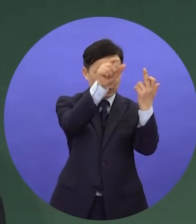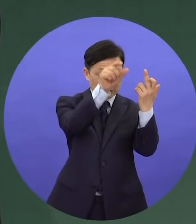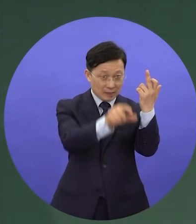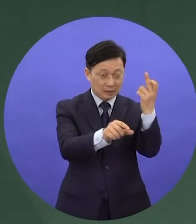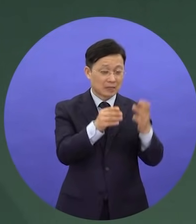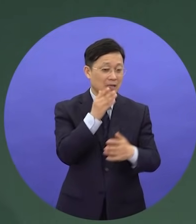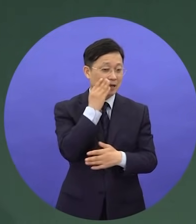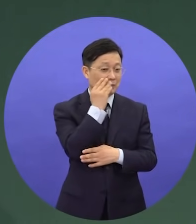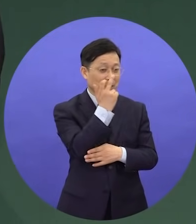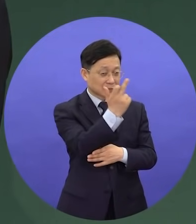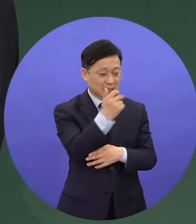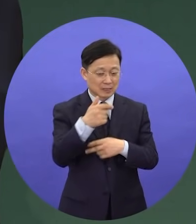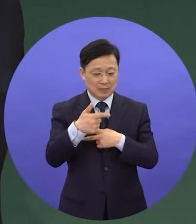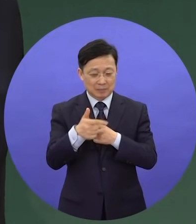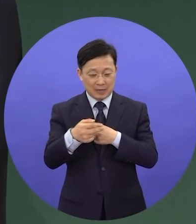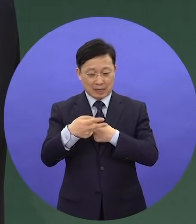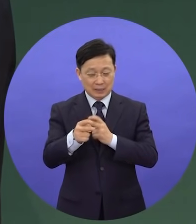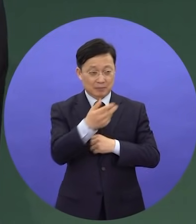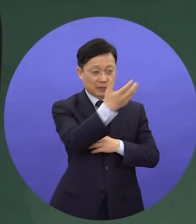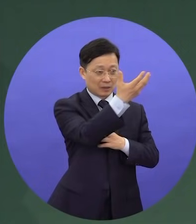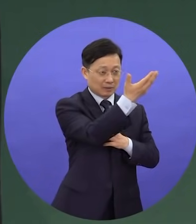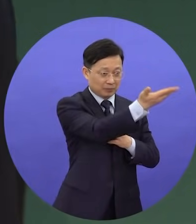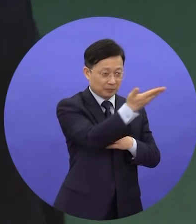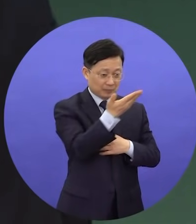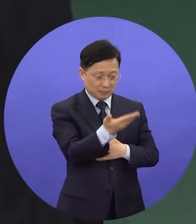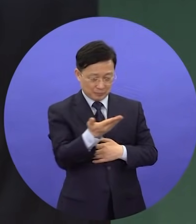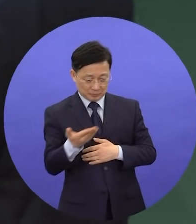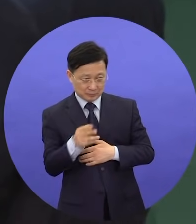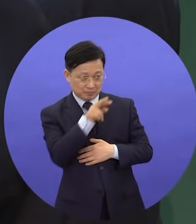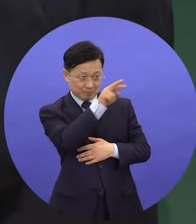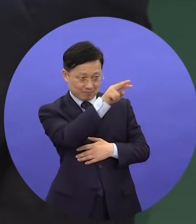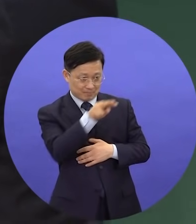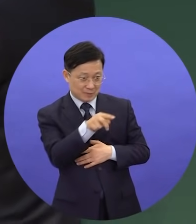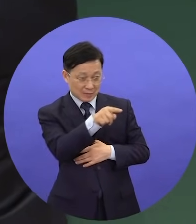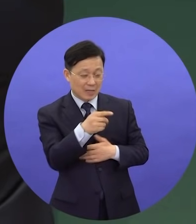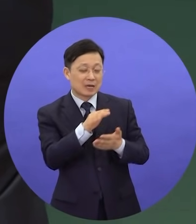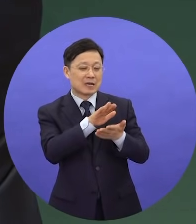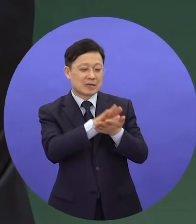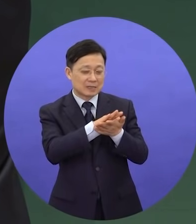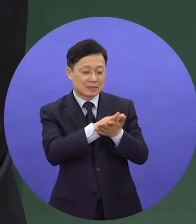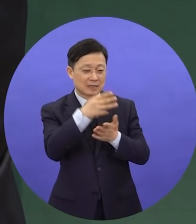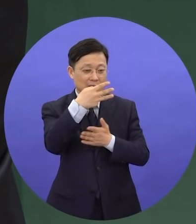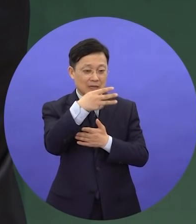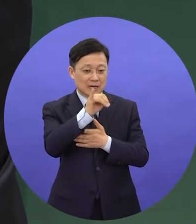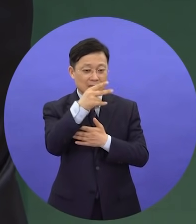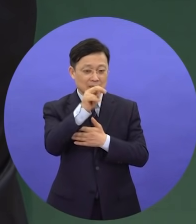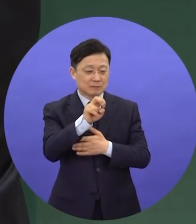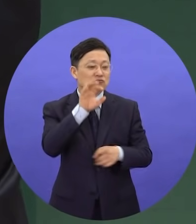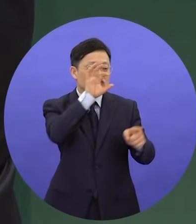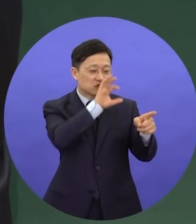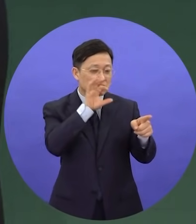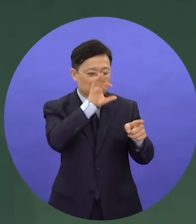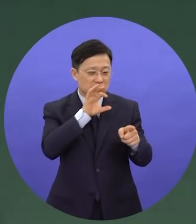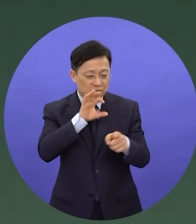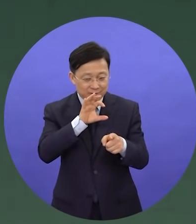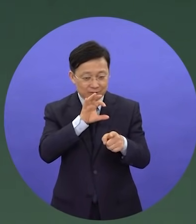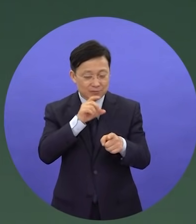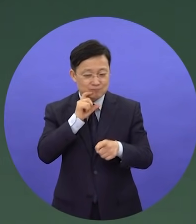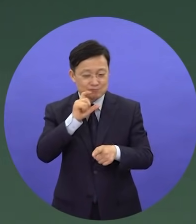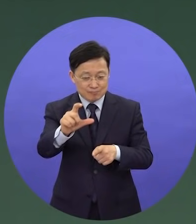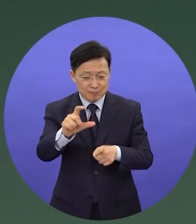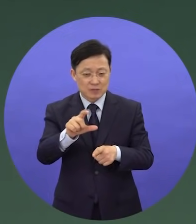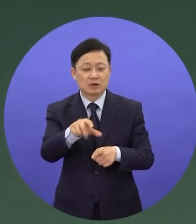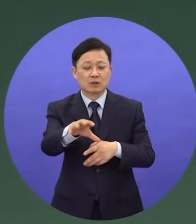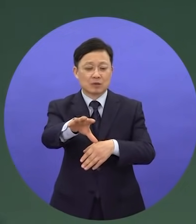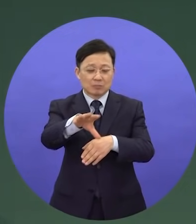그러나 리듬을 딱 찾아온 거예요. That when they came down from the Mount of Olives, when they came down to the Mount of Olives, they didn't gain all their answers on the Mount of Olives,